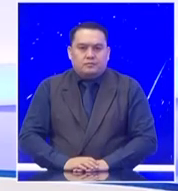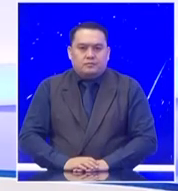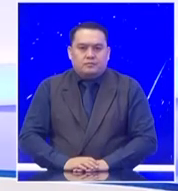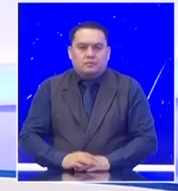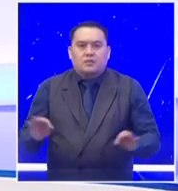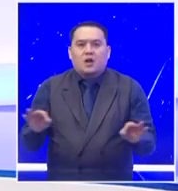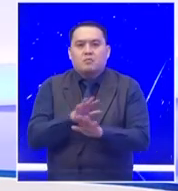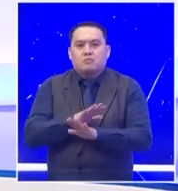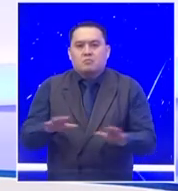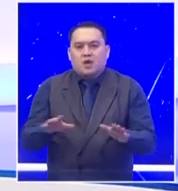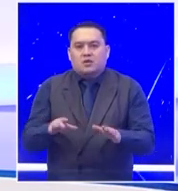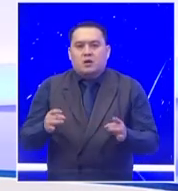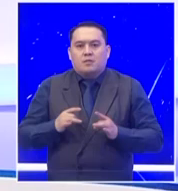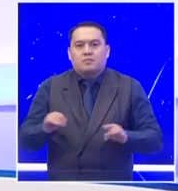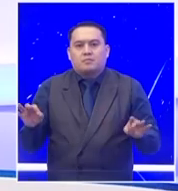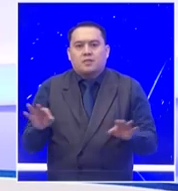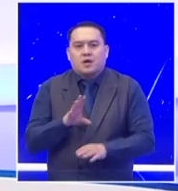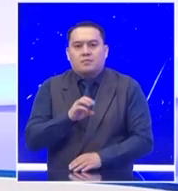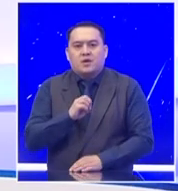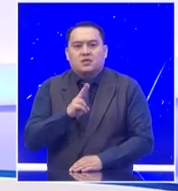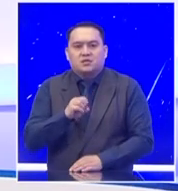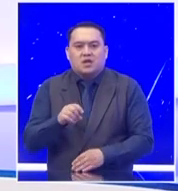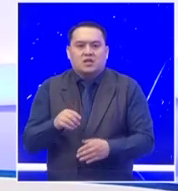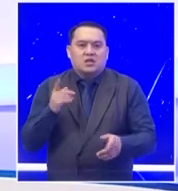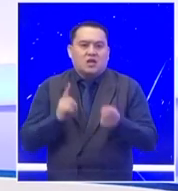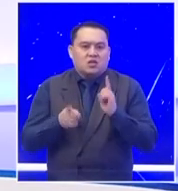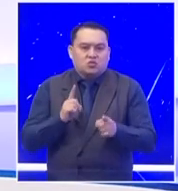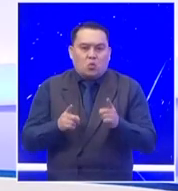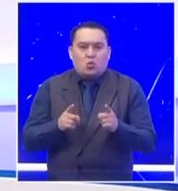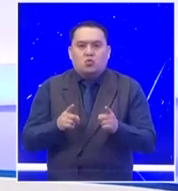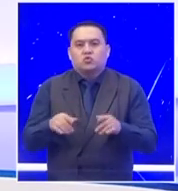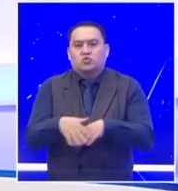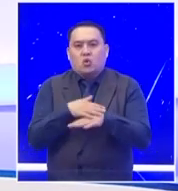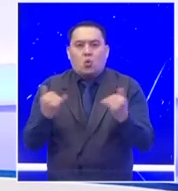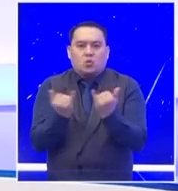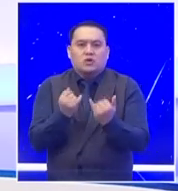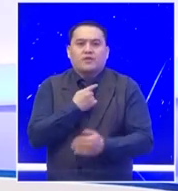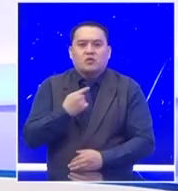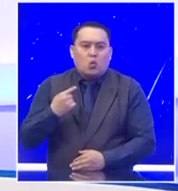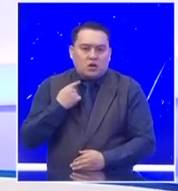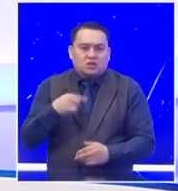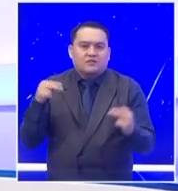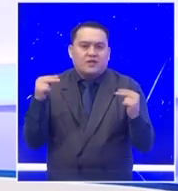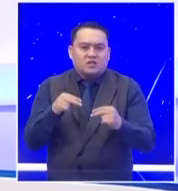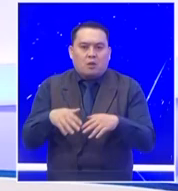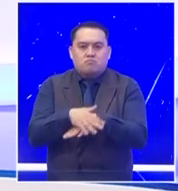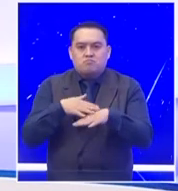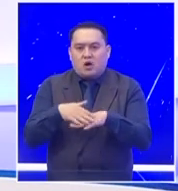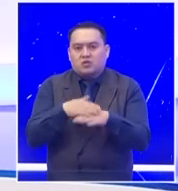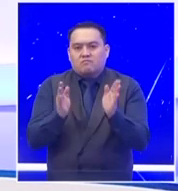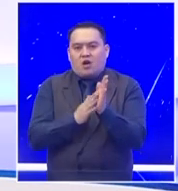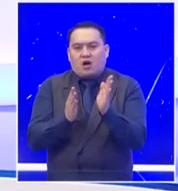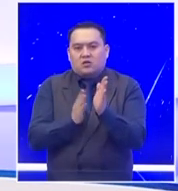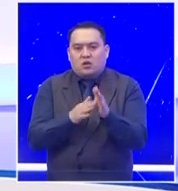С песней «По жизни» концерт певца Дмитрия Мыцыка вызвал настоящий фурор у жителей и гостей Талдыкургана. Тому свидетельством